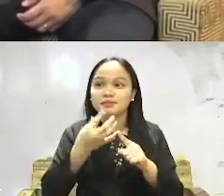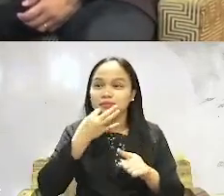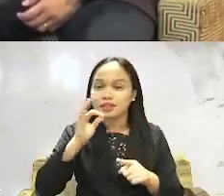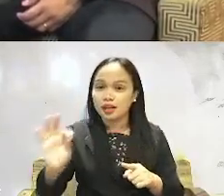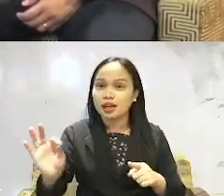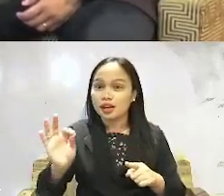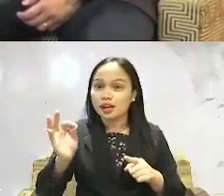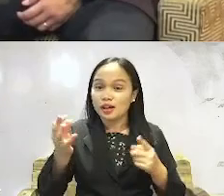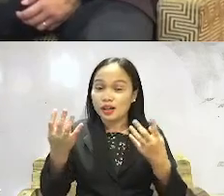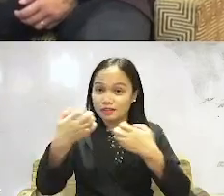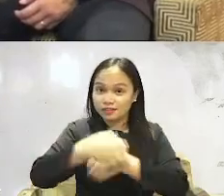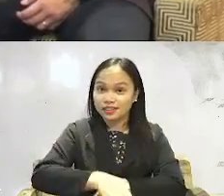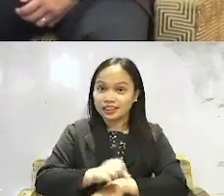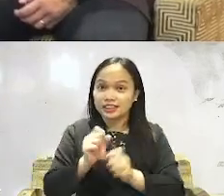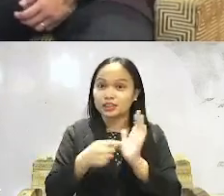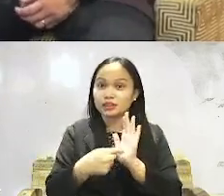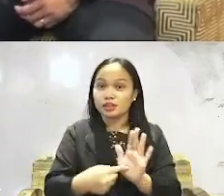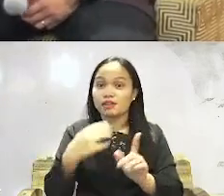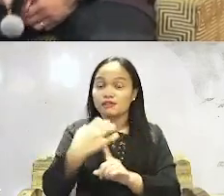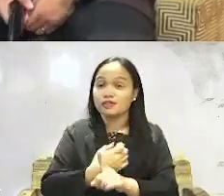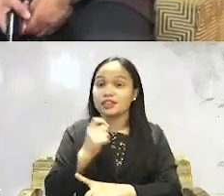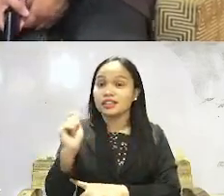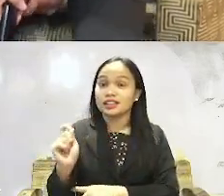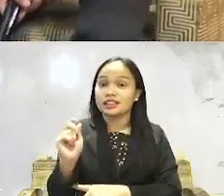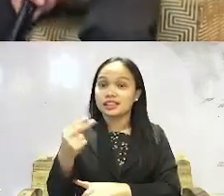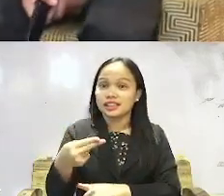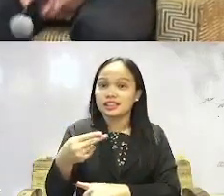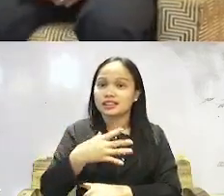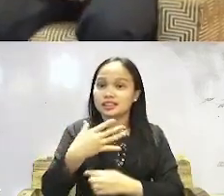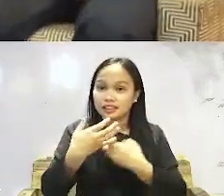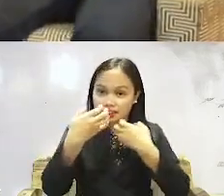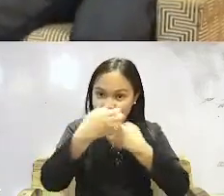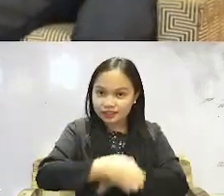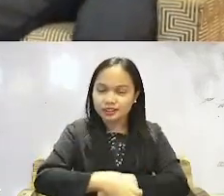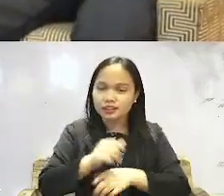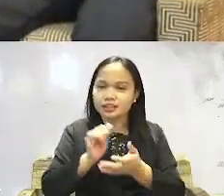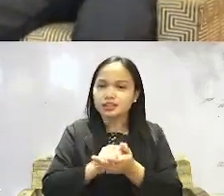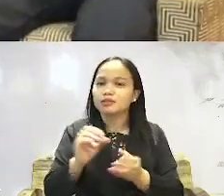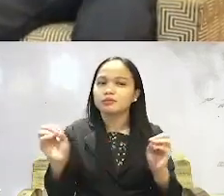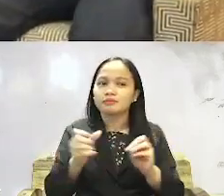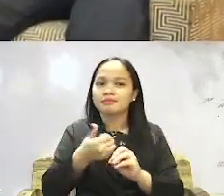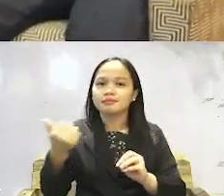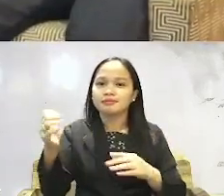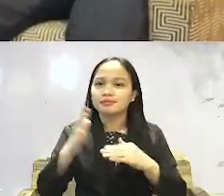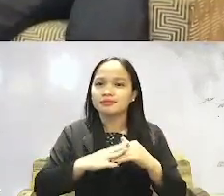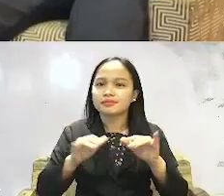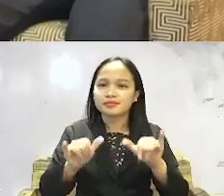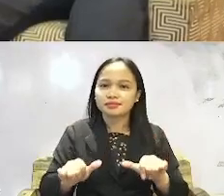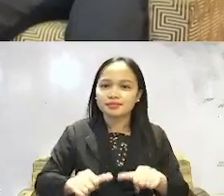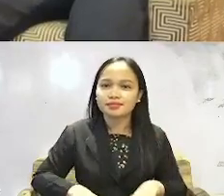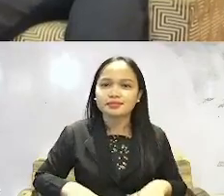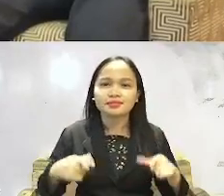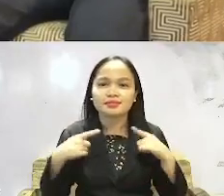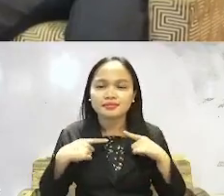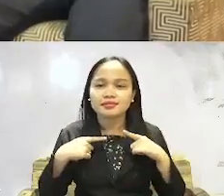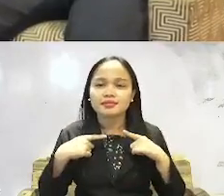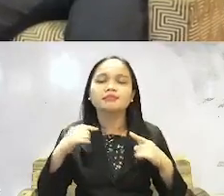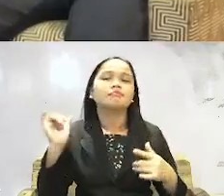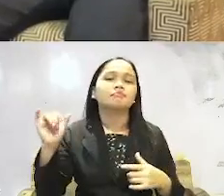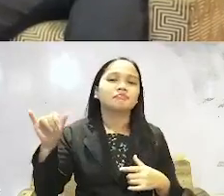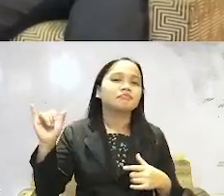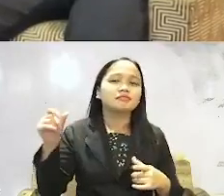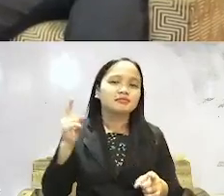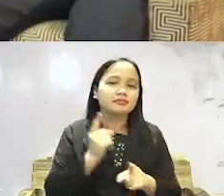Primetime show. Every Thursday. Primetime show every Thursday evening. None other than staying alive.